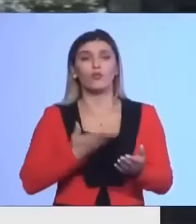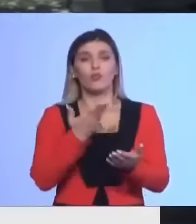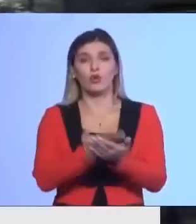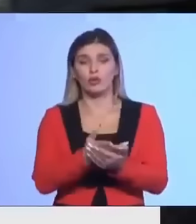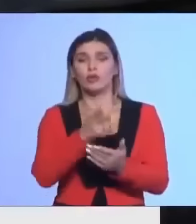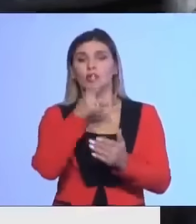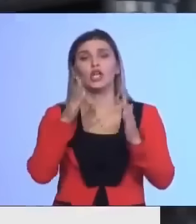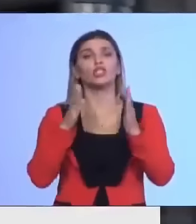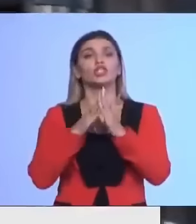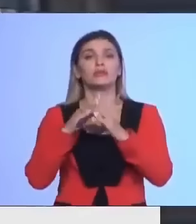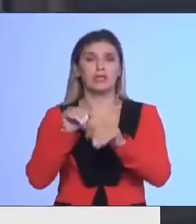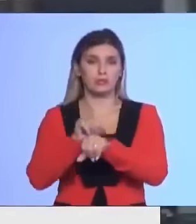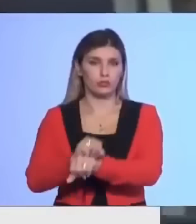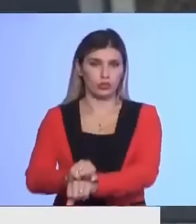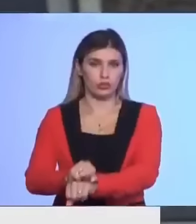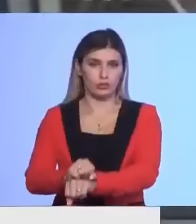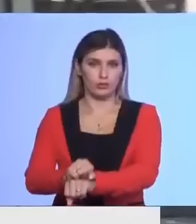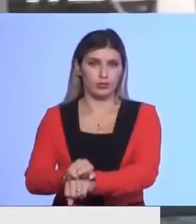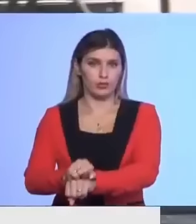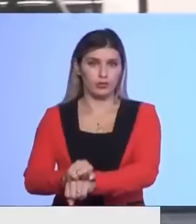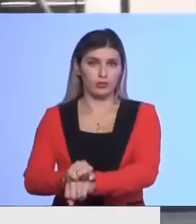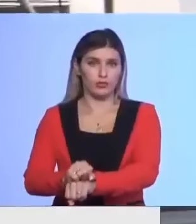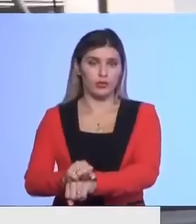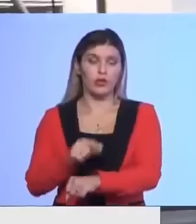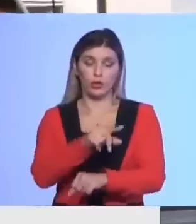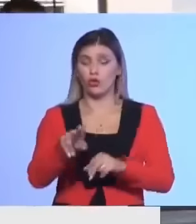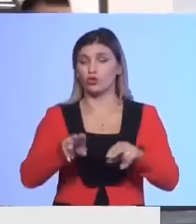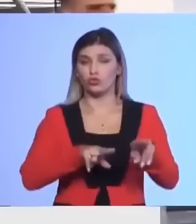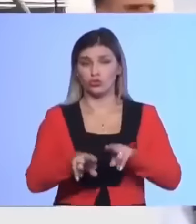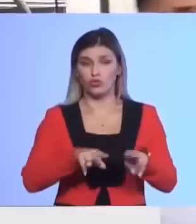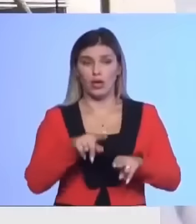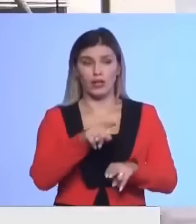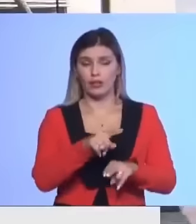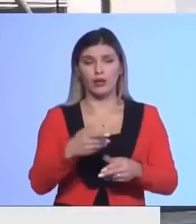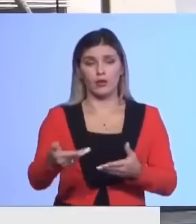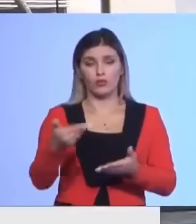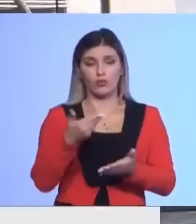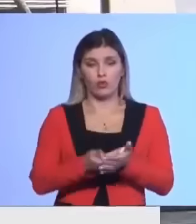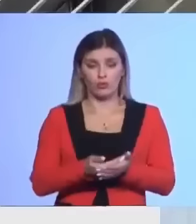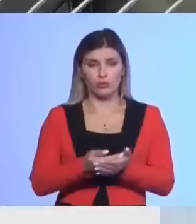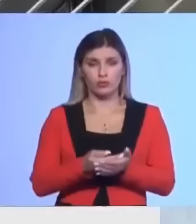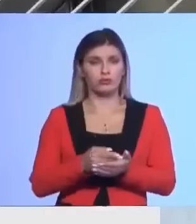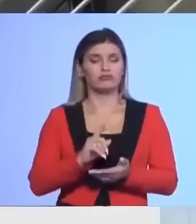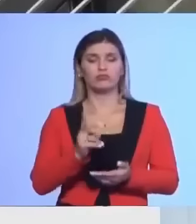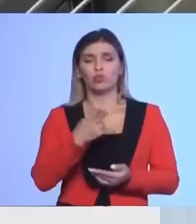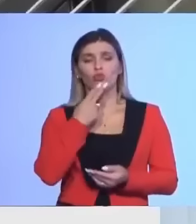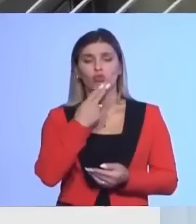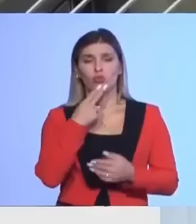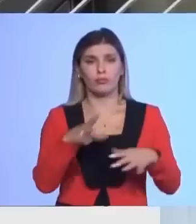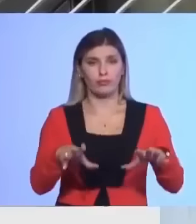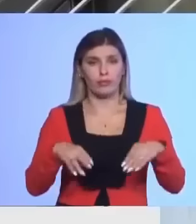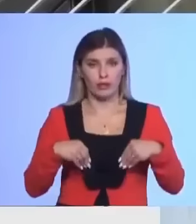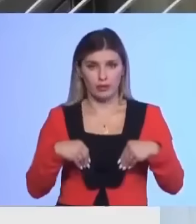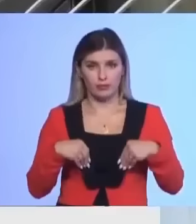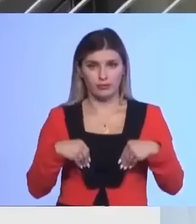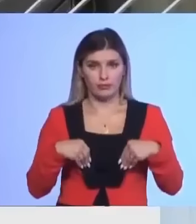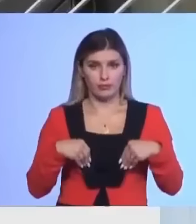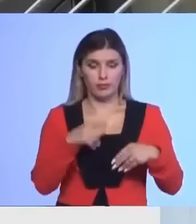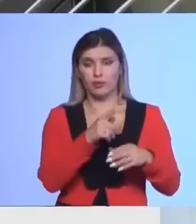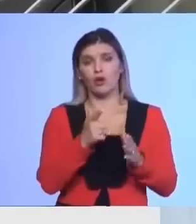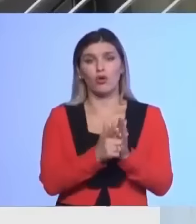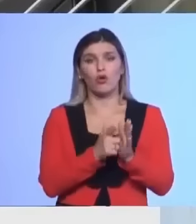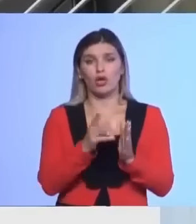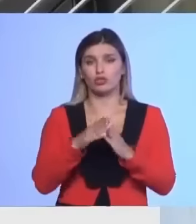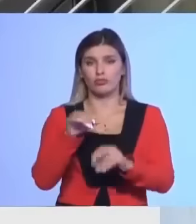e arrestit shtëpiak. Sipas tyre, gjykata ka refuzuar propozimin e prokurorit të shtetit për caktimin e masës së